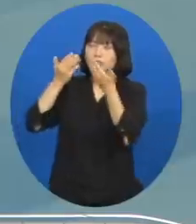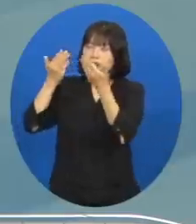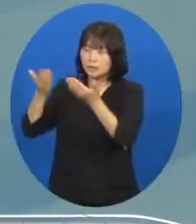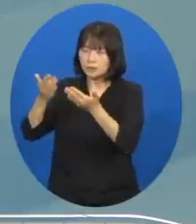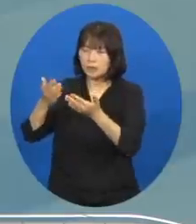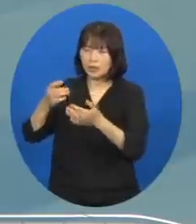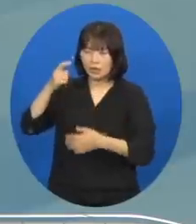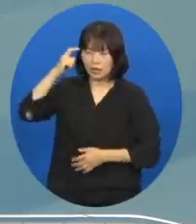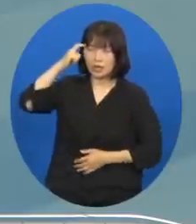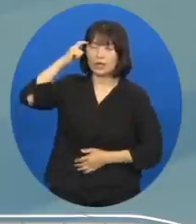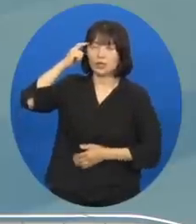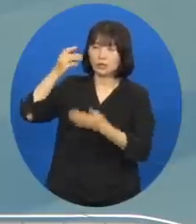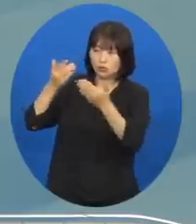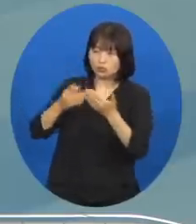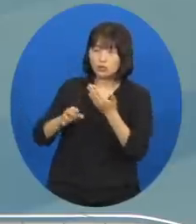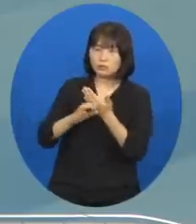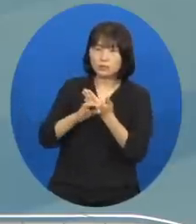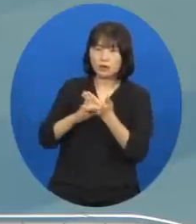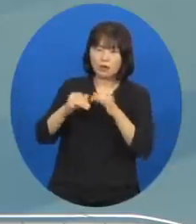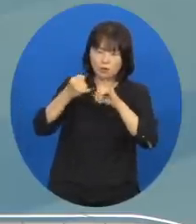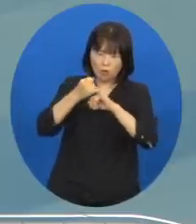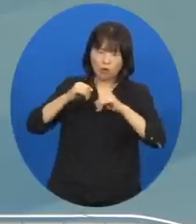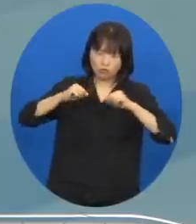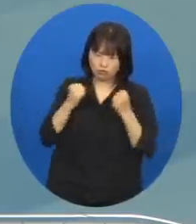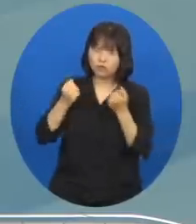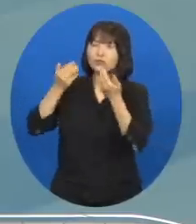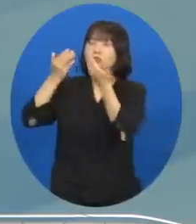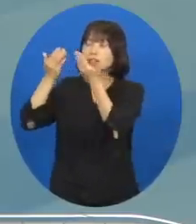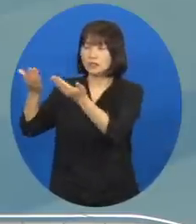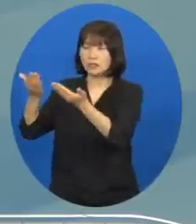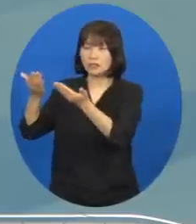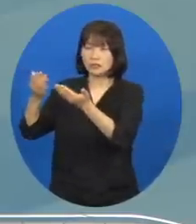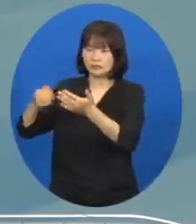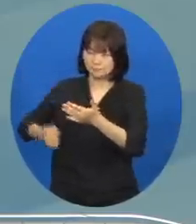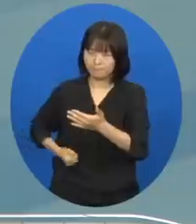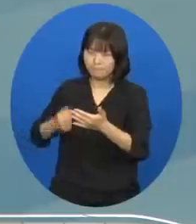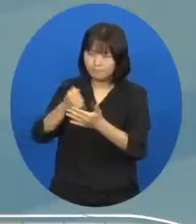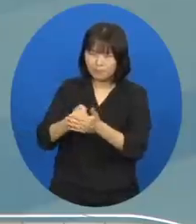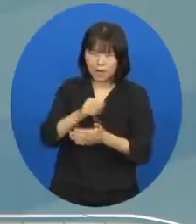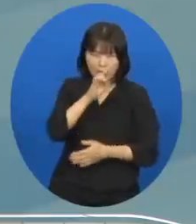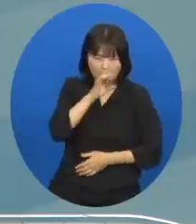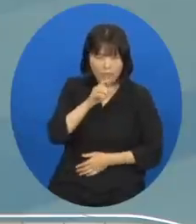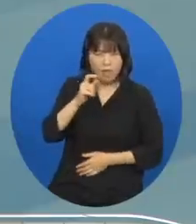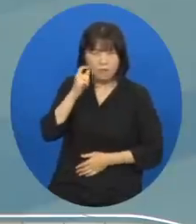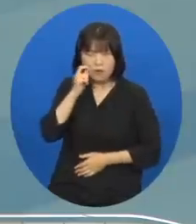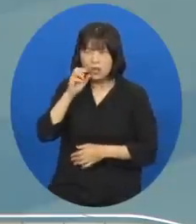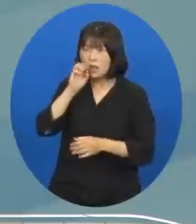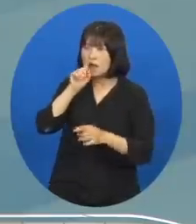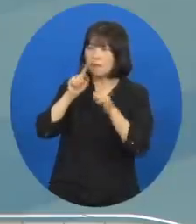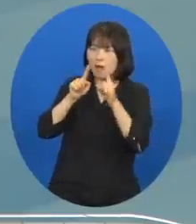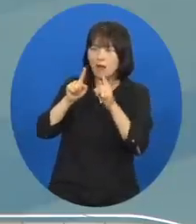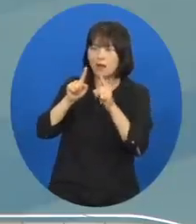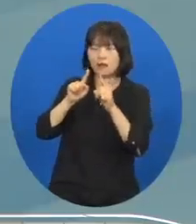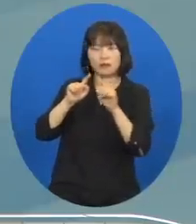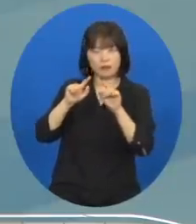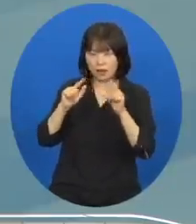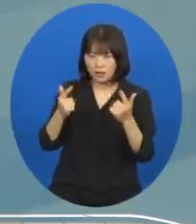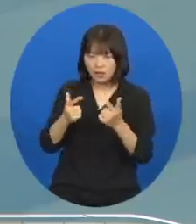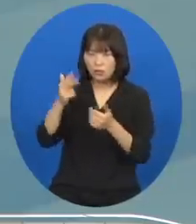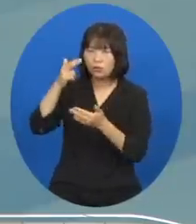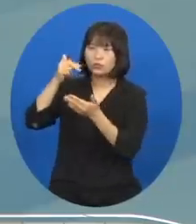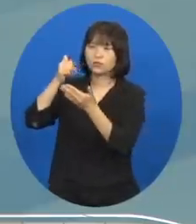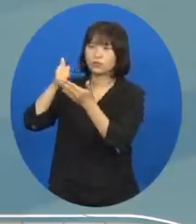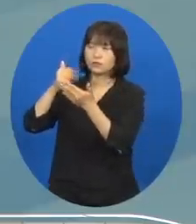깨닫게 하시면 반드시 순종하겠습니다. 안 된다, 못한다 말 안 하겠습니다. 주님, 제게 말씀해